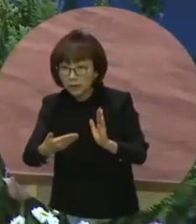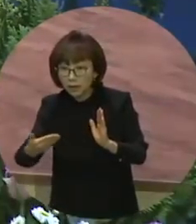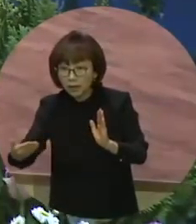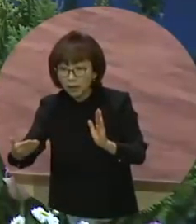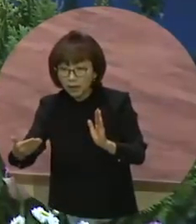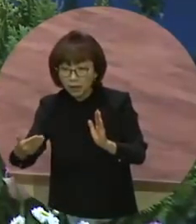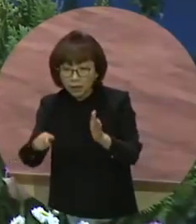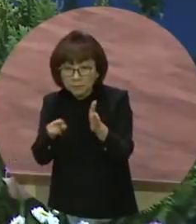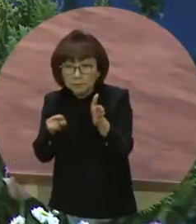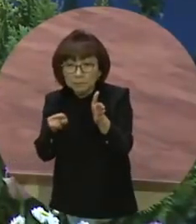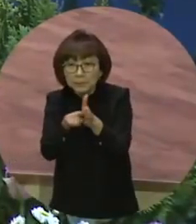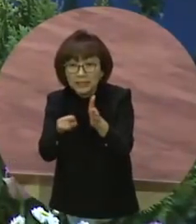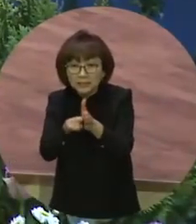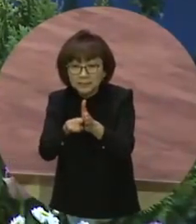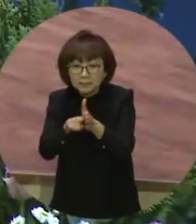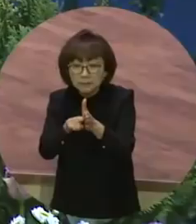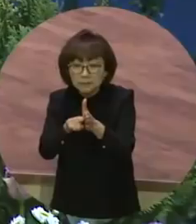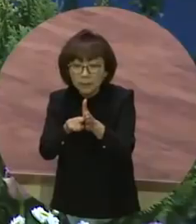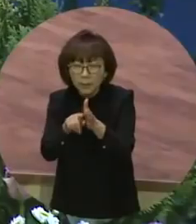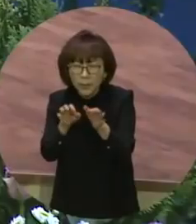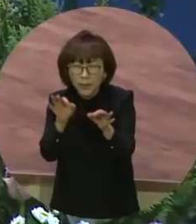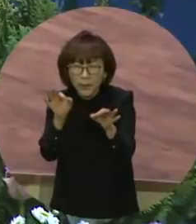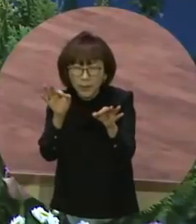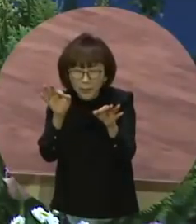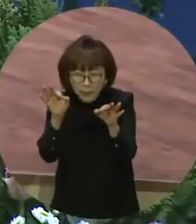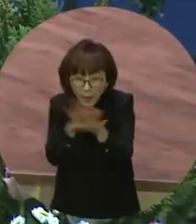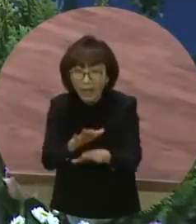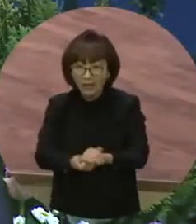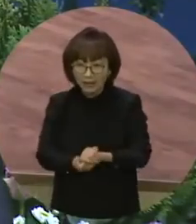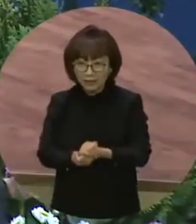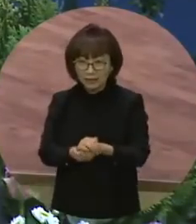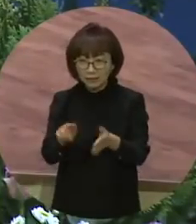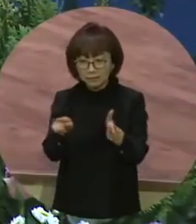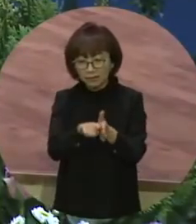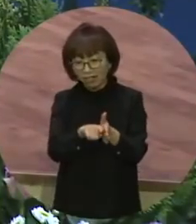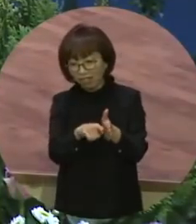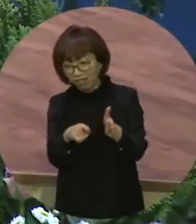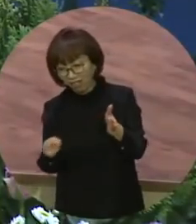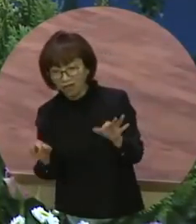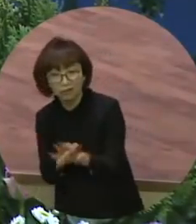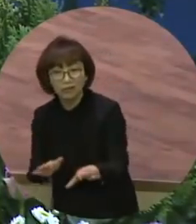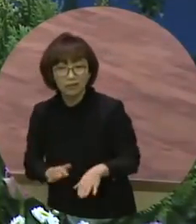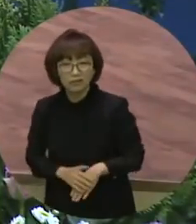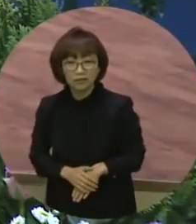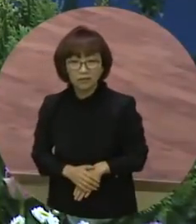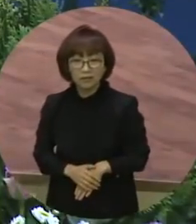믿음이 어디론가 가버리고 없어. 아브라함에게서. 이 사람 일이 변합니다.